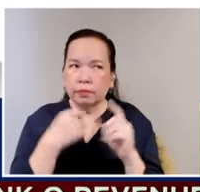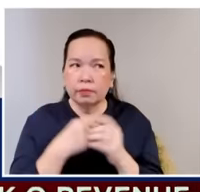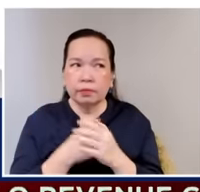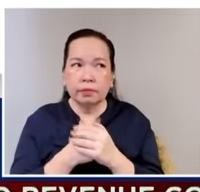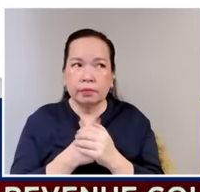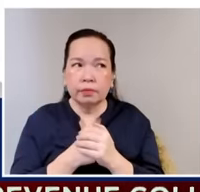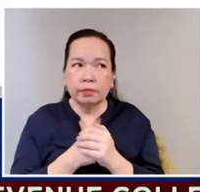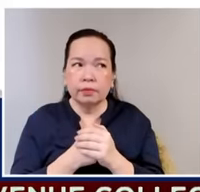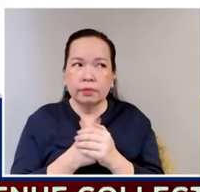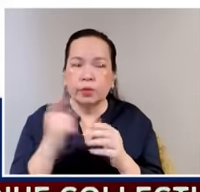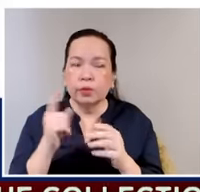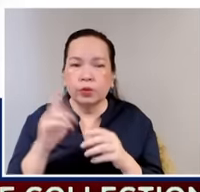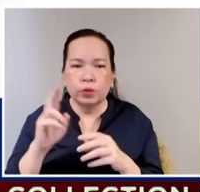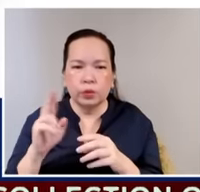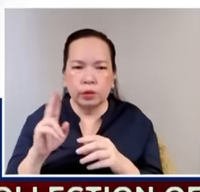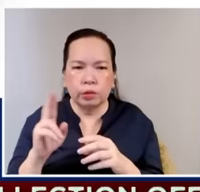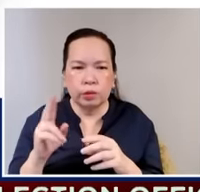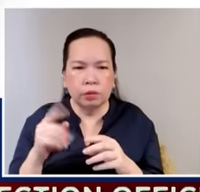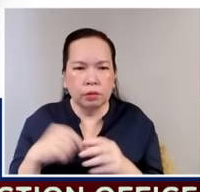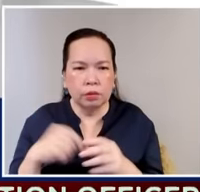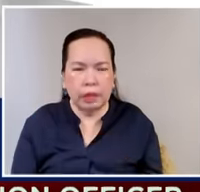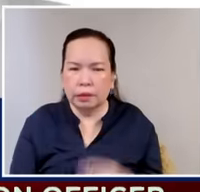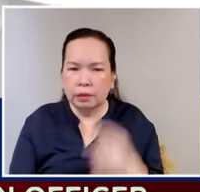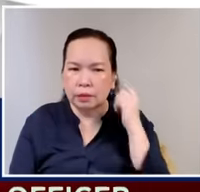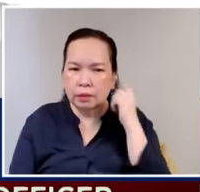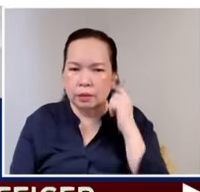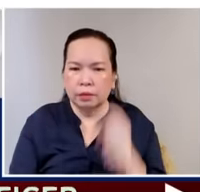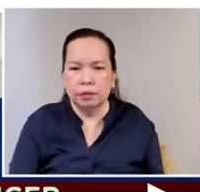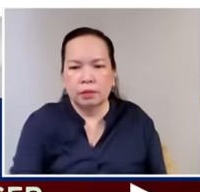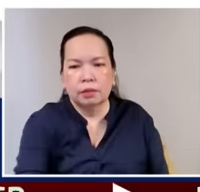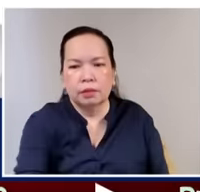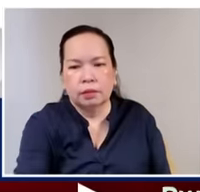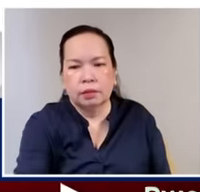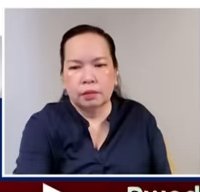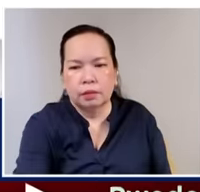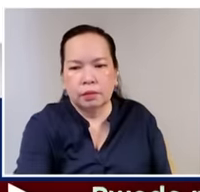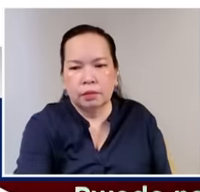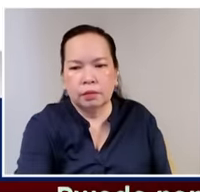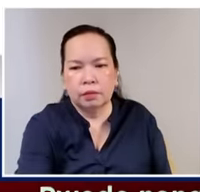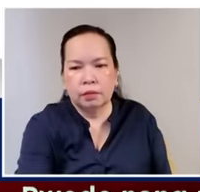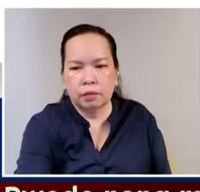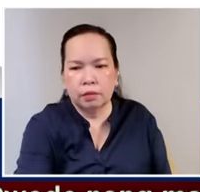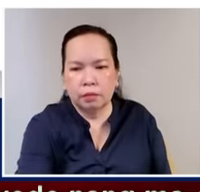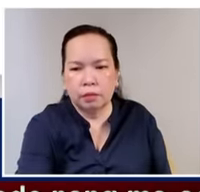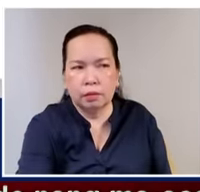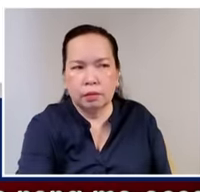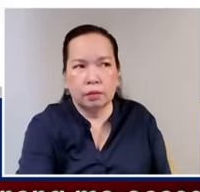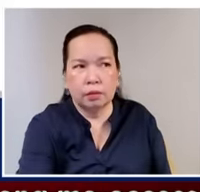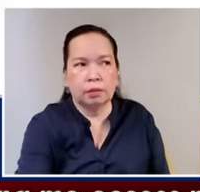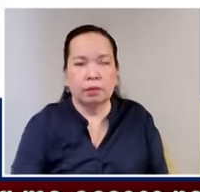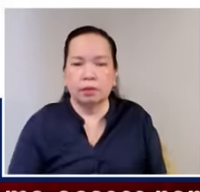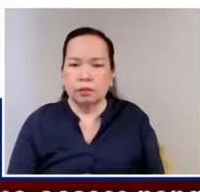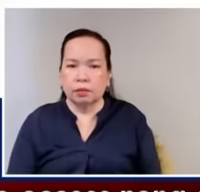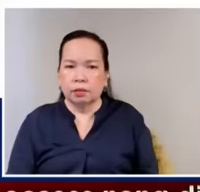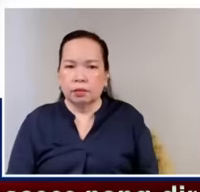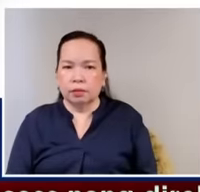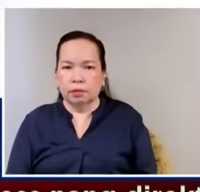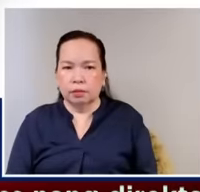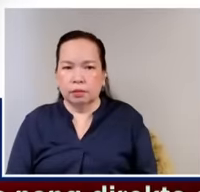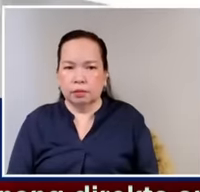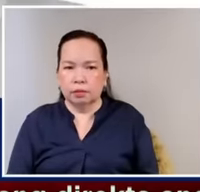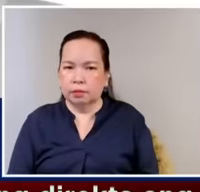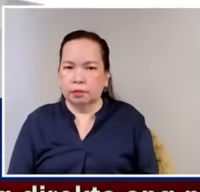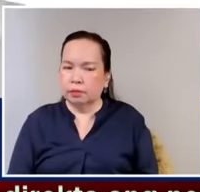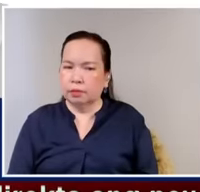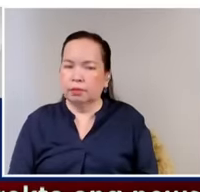ilalagay naman po namin dyan yung mga modernized jeepneys na because they would only cater to small groups of passengers.